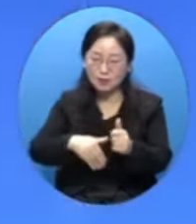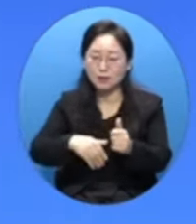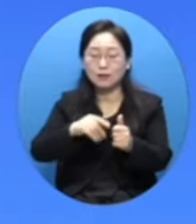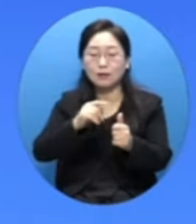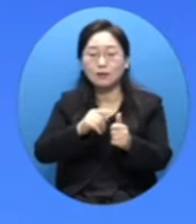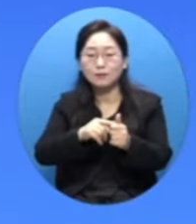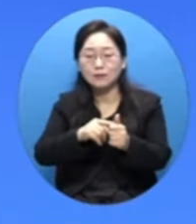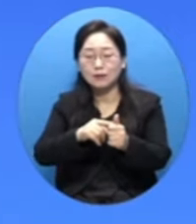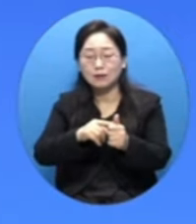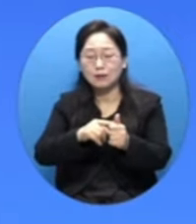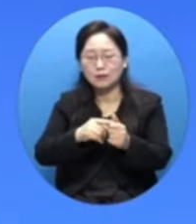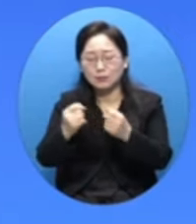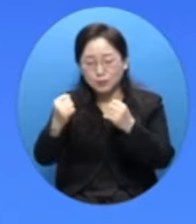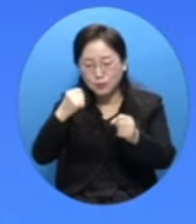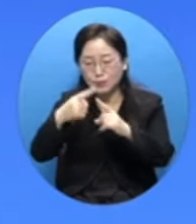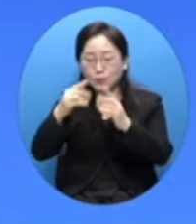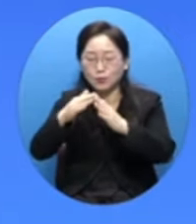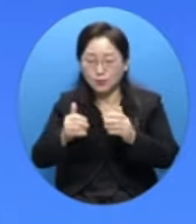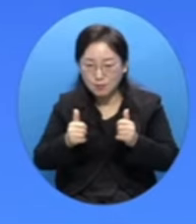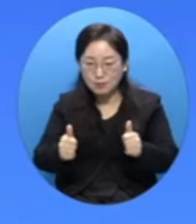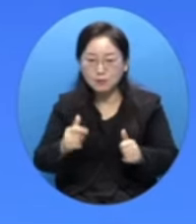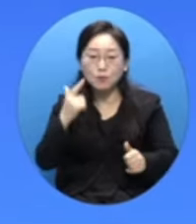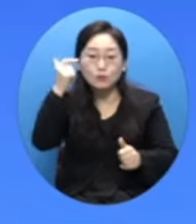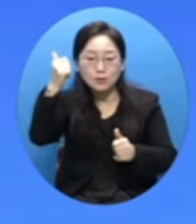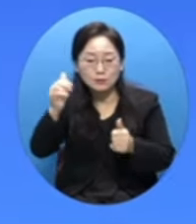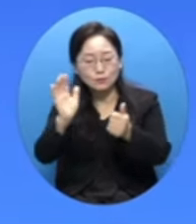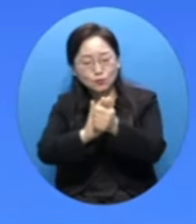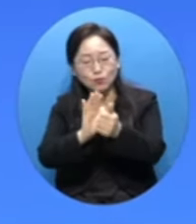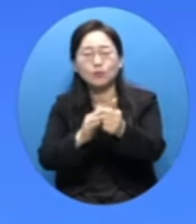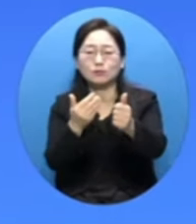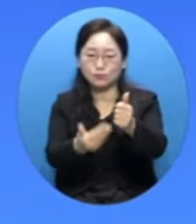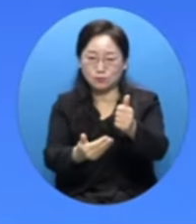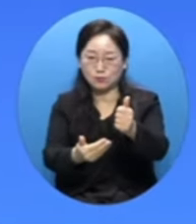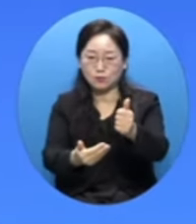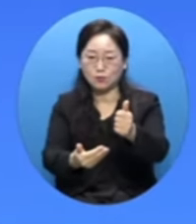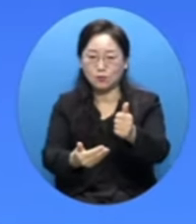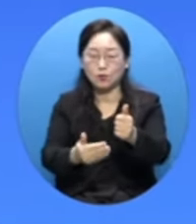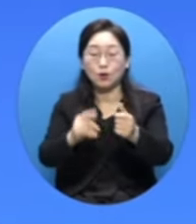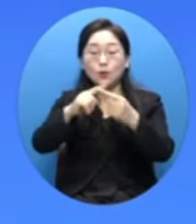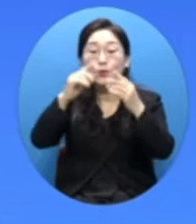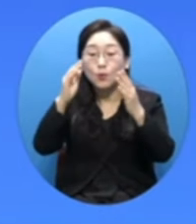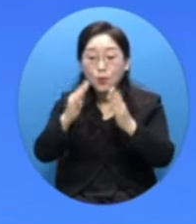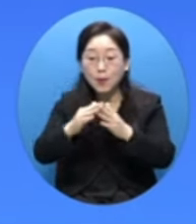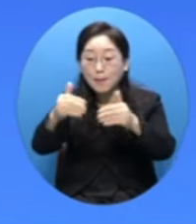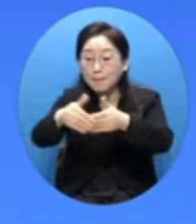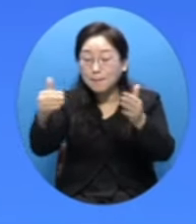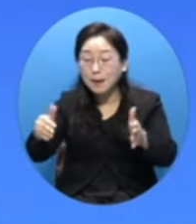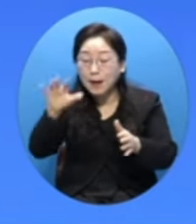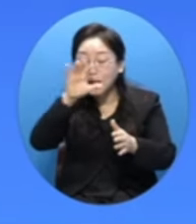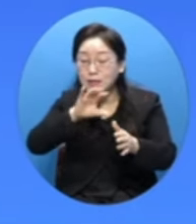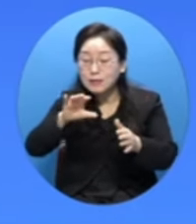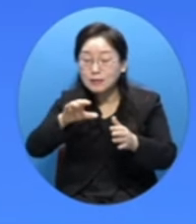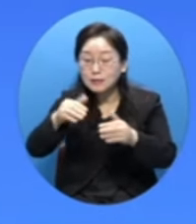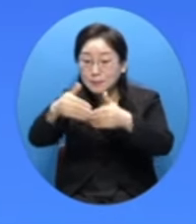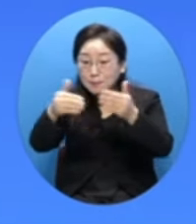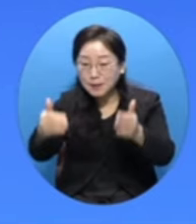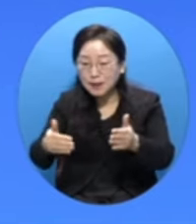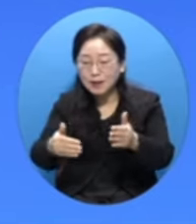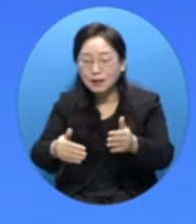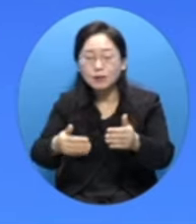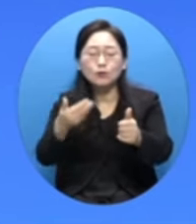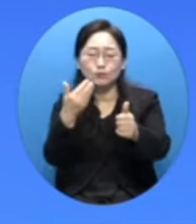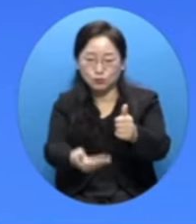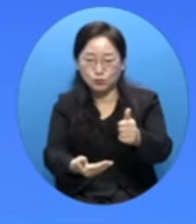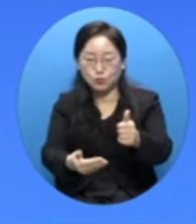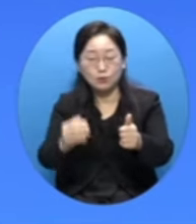것이 교회였습니다. 목사님이 그를 품어주었습니다. 교회 수양관에 숙소를 마련해주고 그곳에서 지내게 해주며